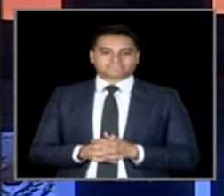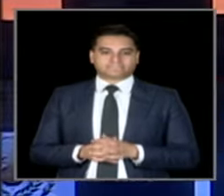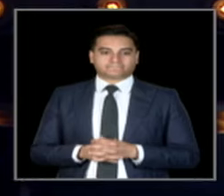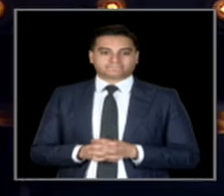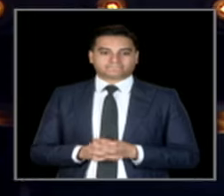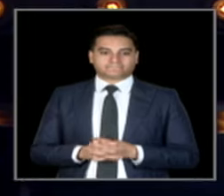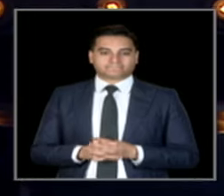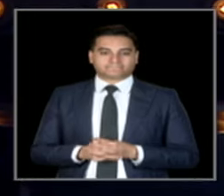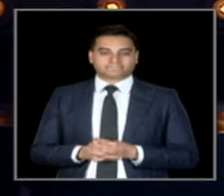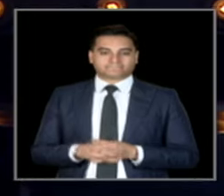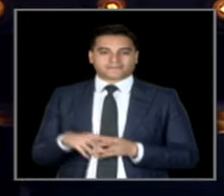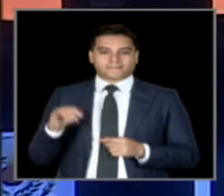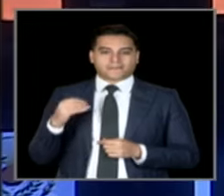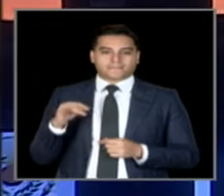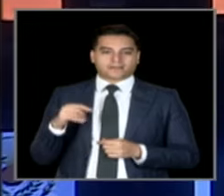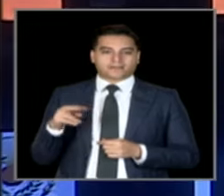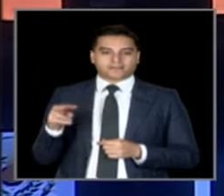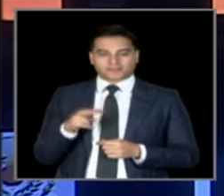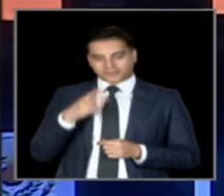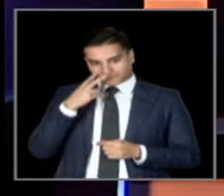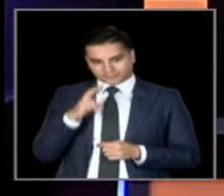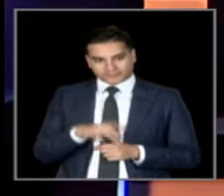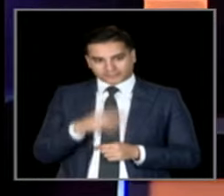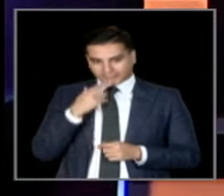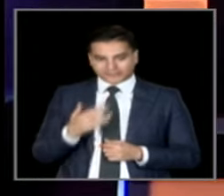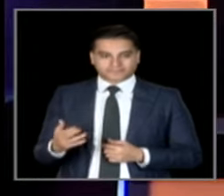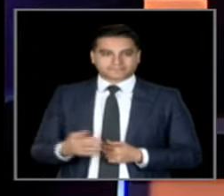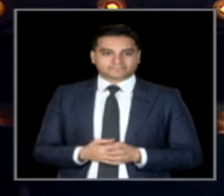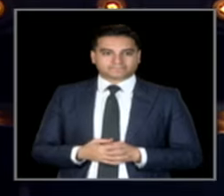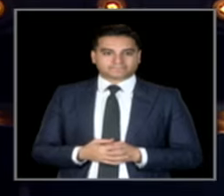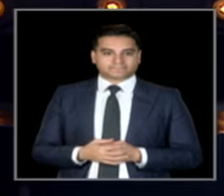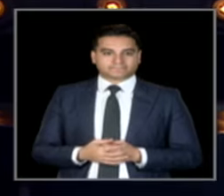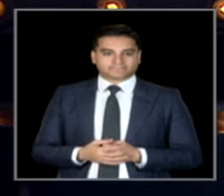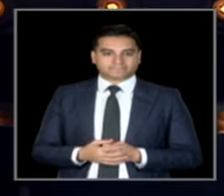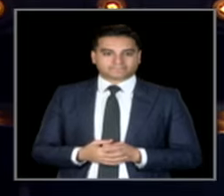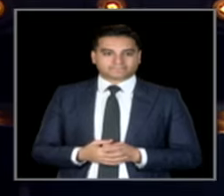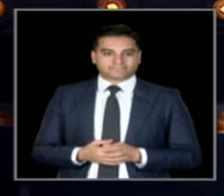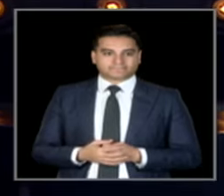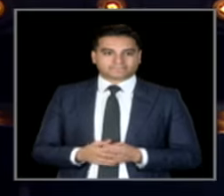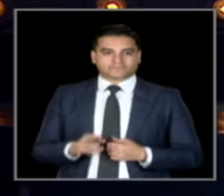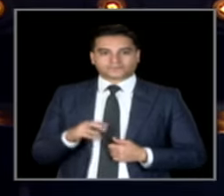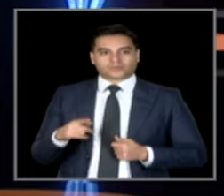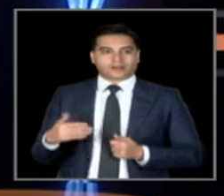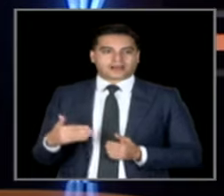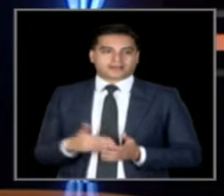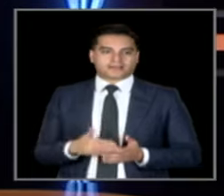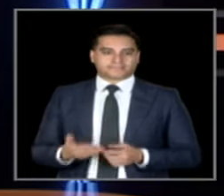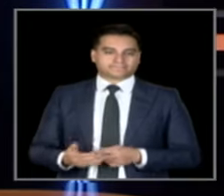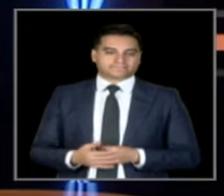هارد لك لمحمد محمود، وهارد لك لمحمد ربيع. السؤال الأخير،